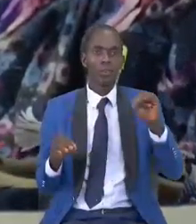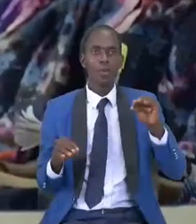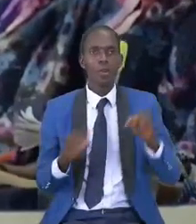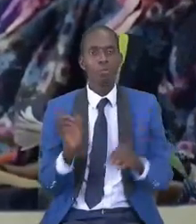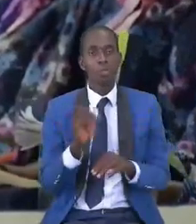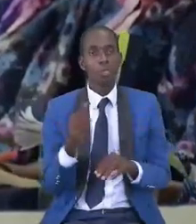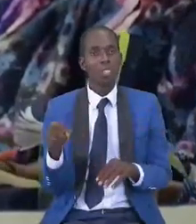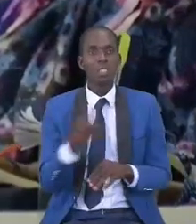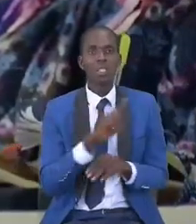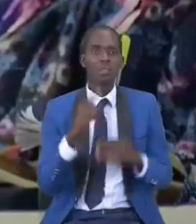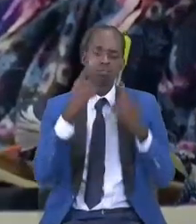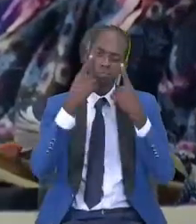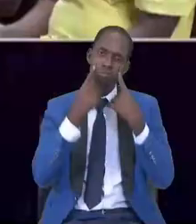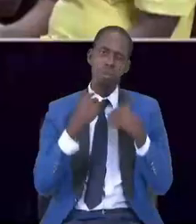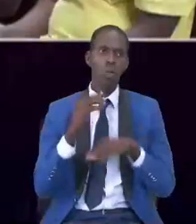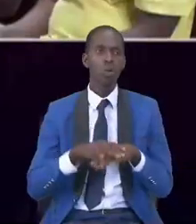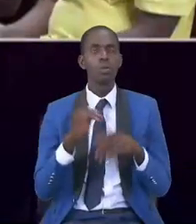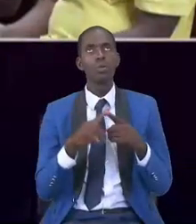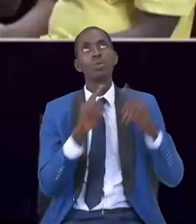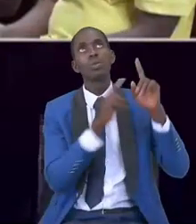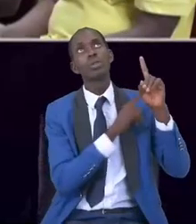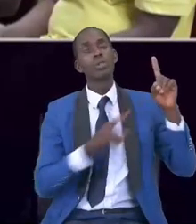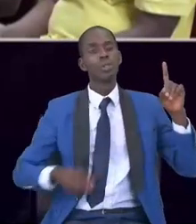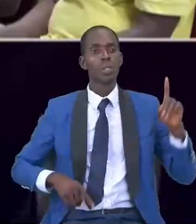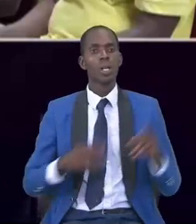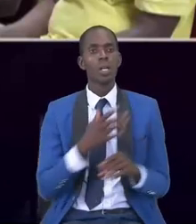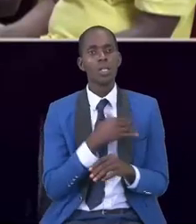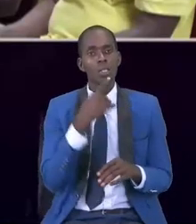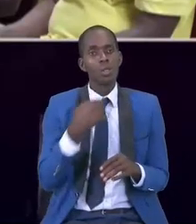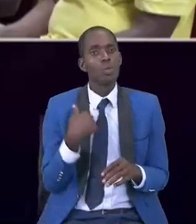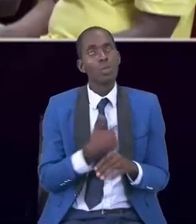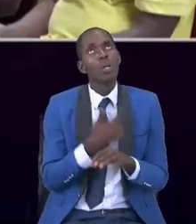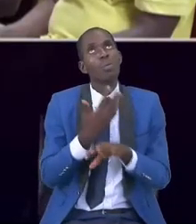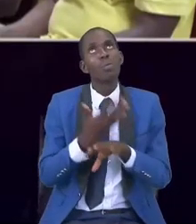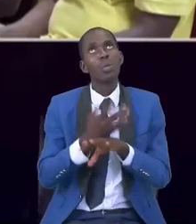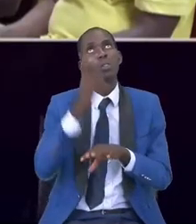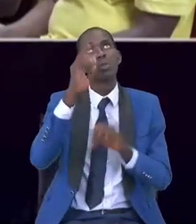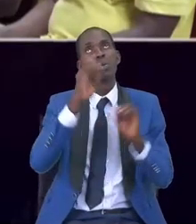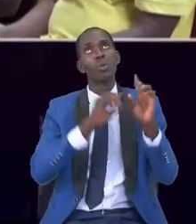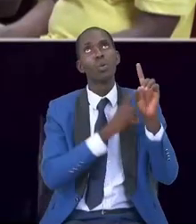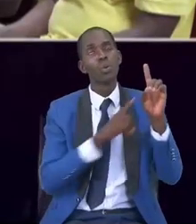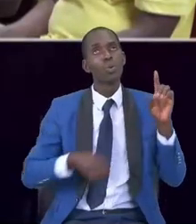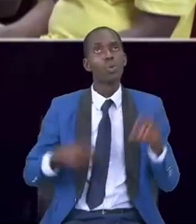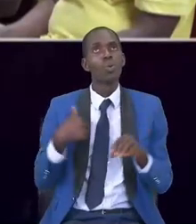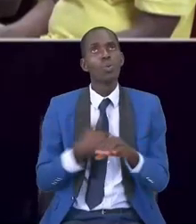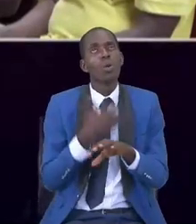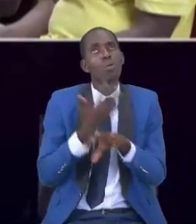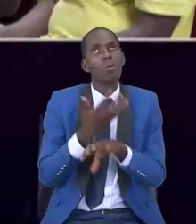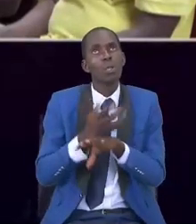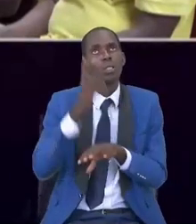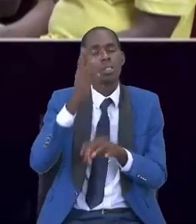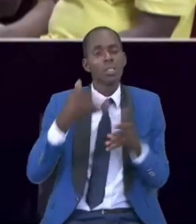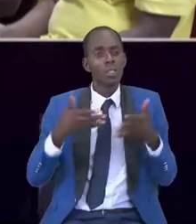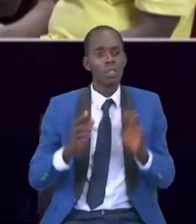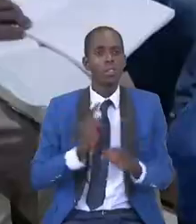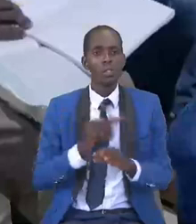l'Éternel et dirent, ô Éternel, ne nous fais pas périr à cause de la vie de cet homme, et